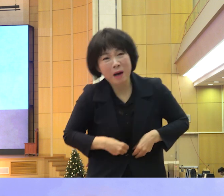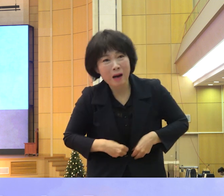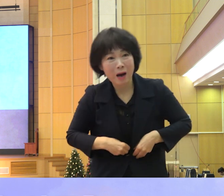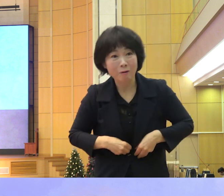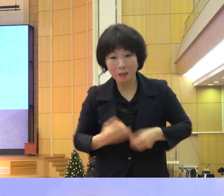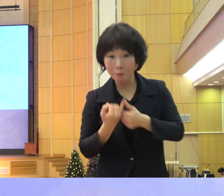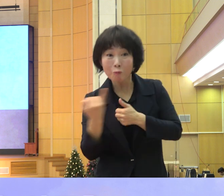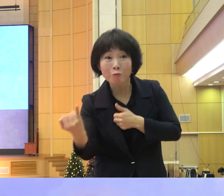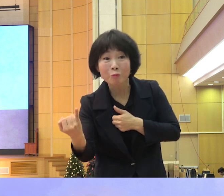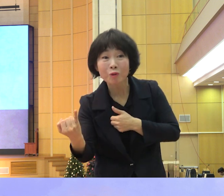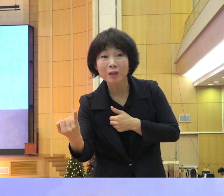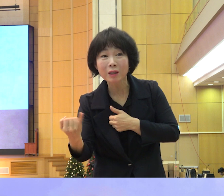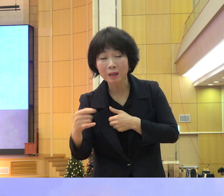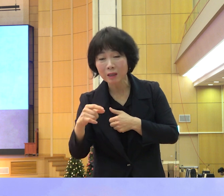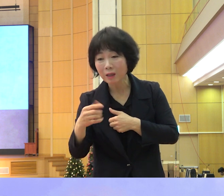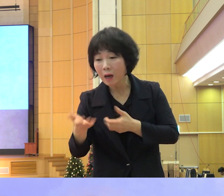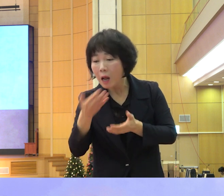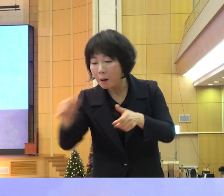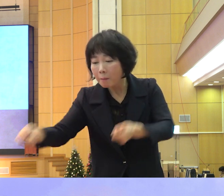밥상을 차려서